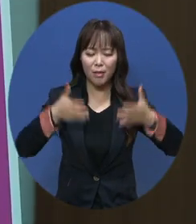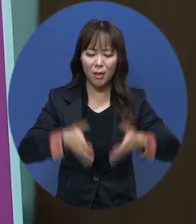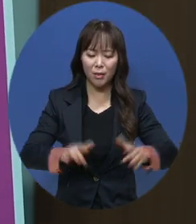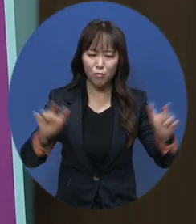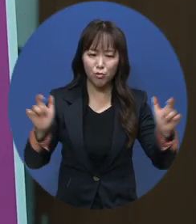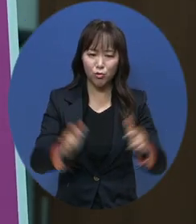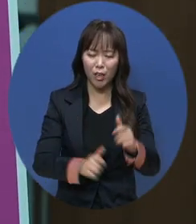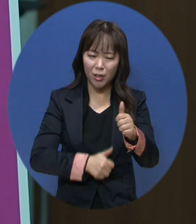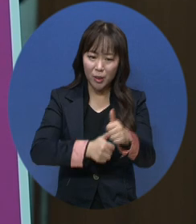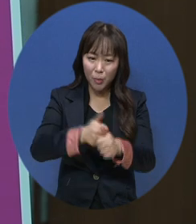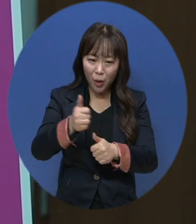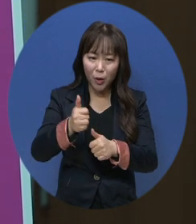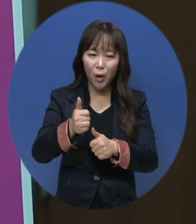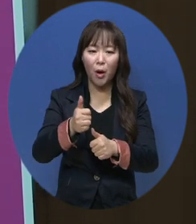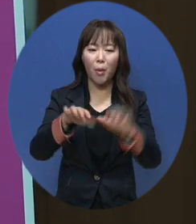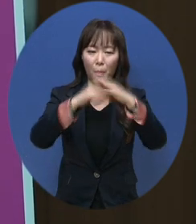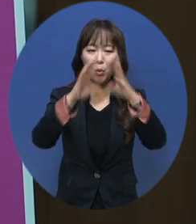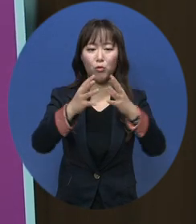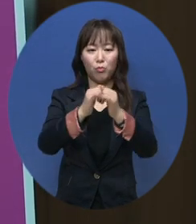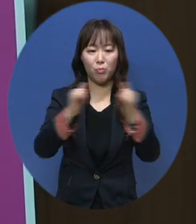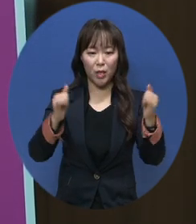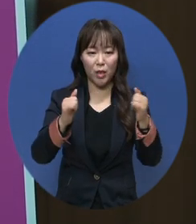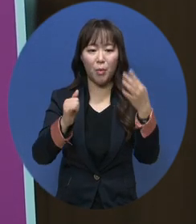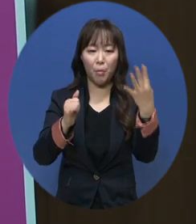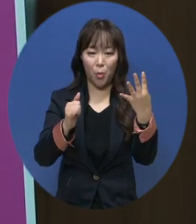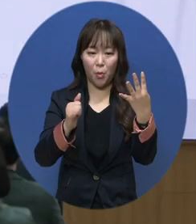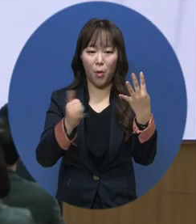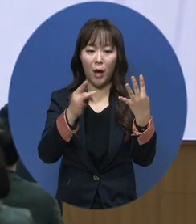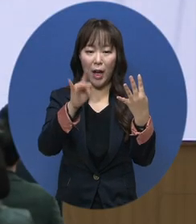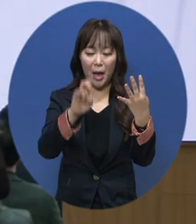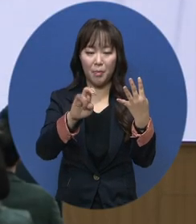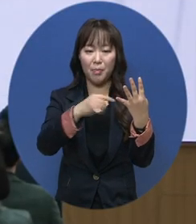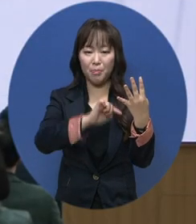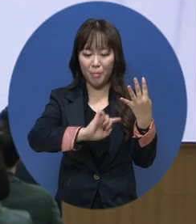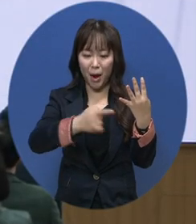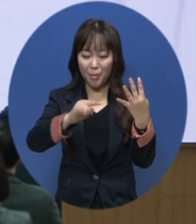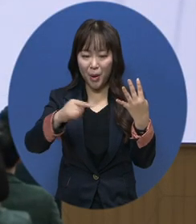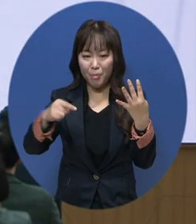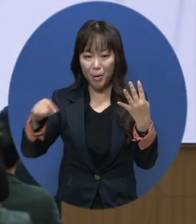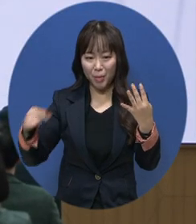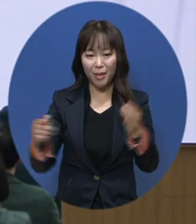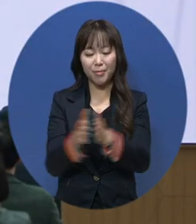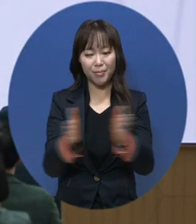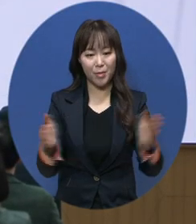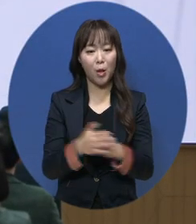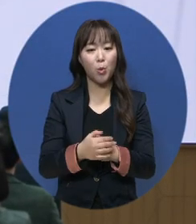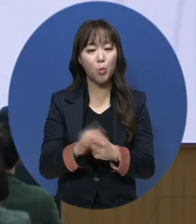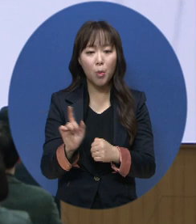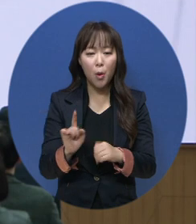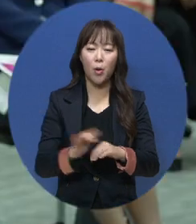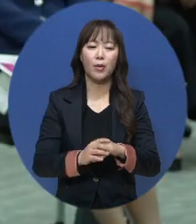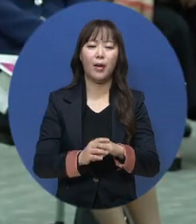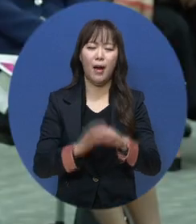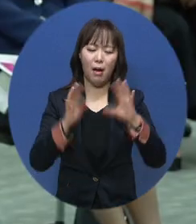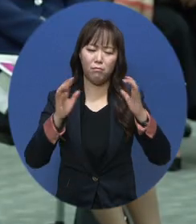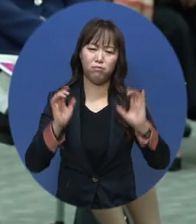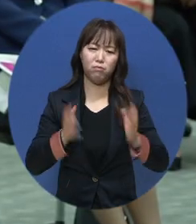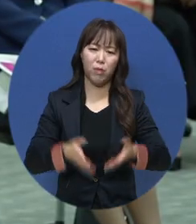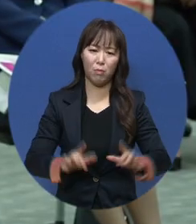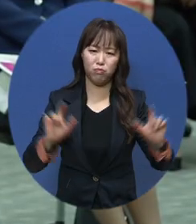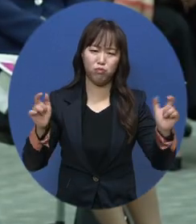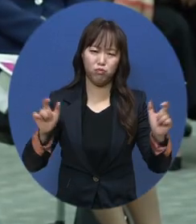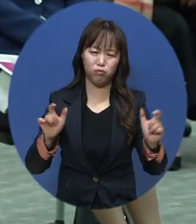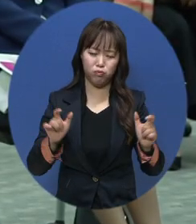함께해요 범국민 포함 릴레이 챌린지를 시작했습니다. 이번 챌린지 운동은 저출산이 가져올